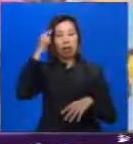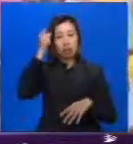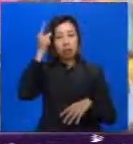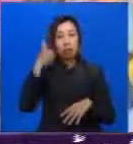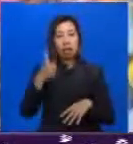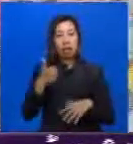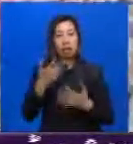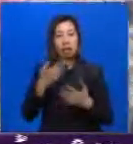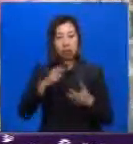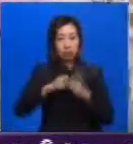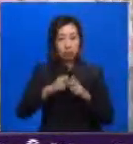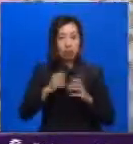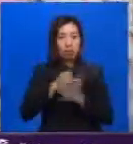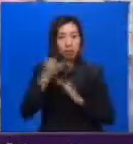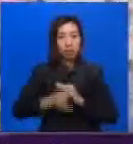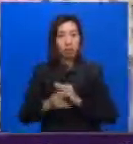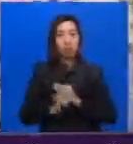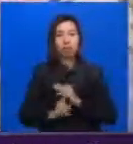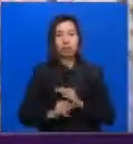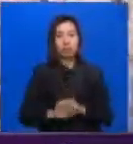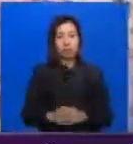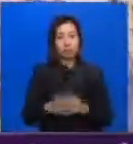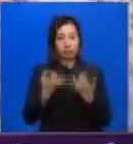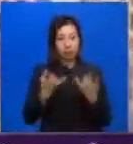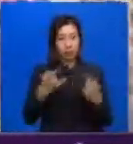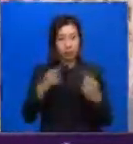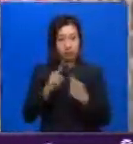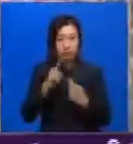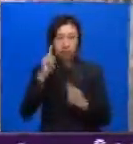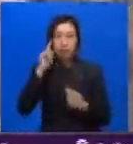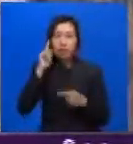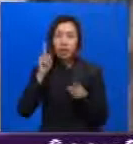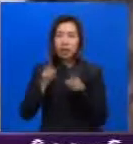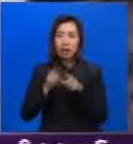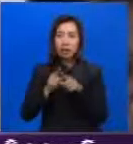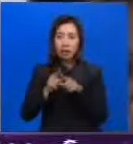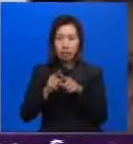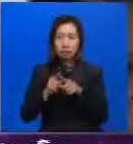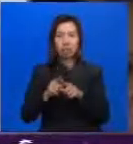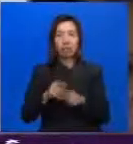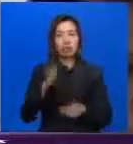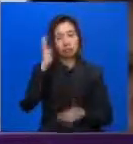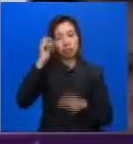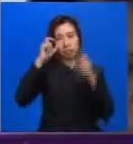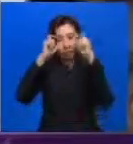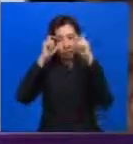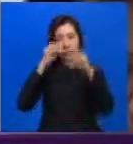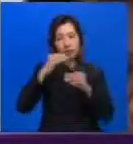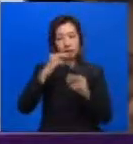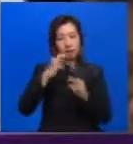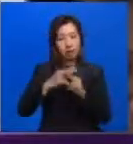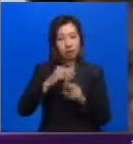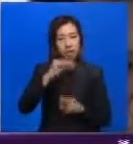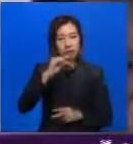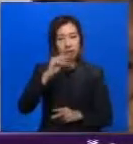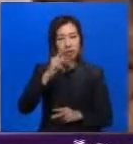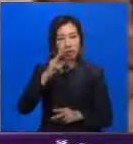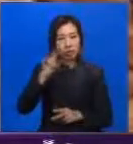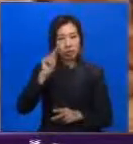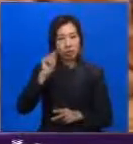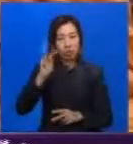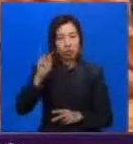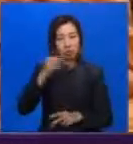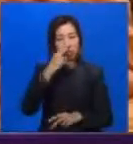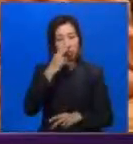ความขัดแย้งเพื่อลดความรุนแรงและการสู้รบในมุมมองของนักสันติวิธีอย่างนายโคโทมอาริยาเห็นว่าไม่มีวิธีใ